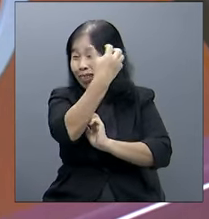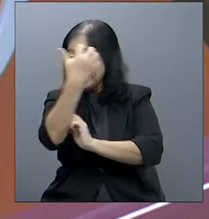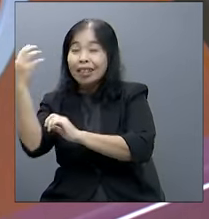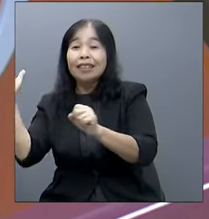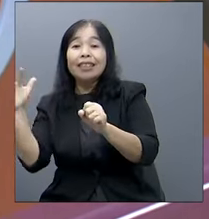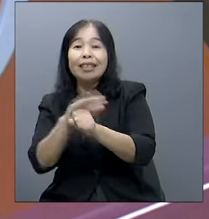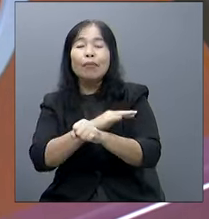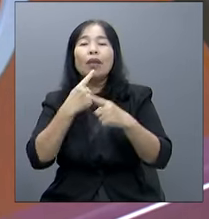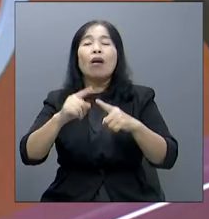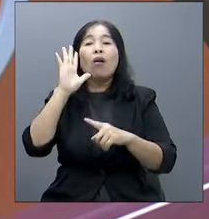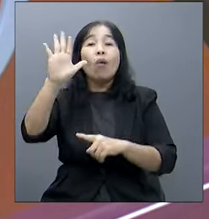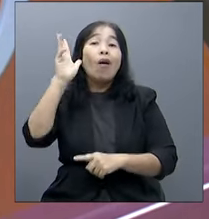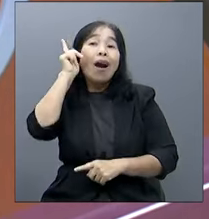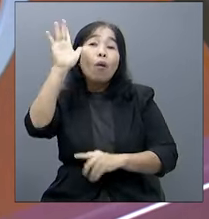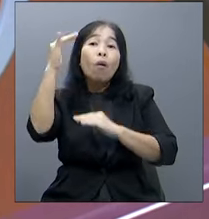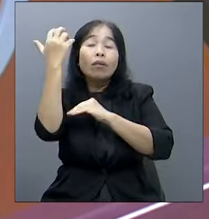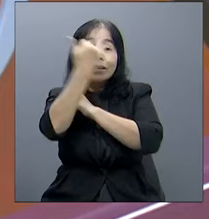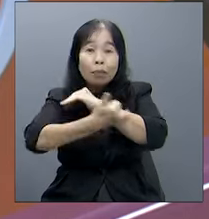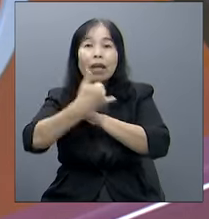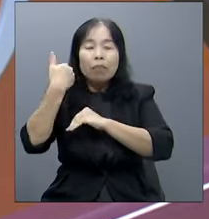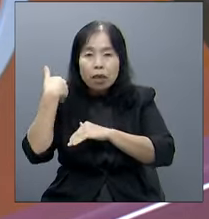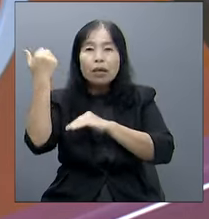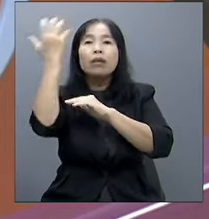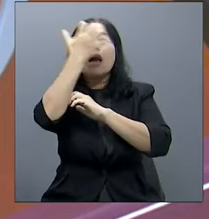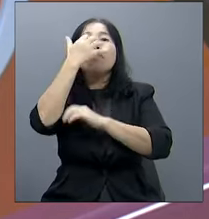สดี